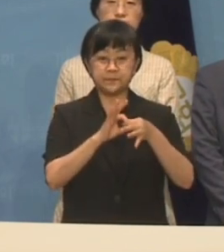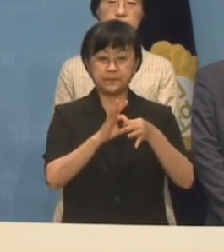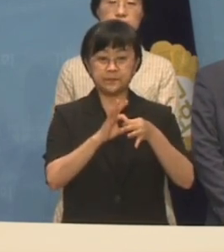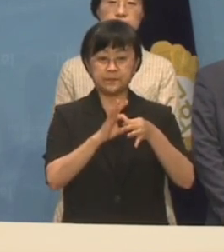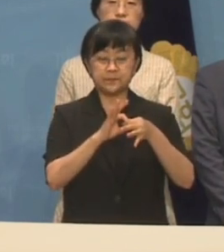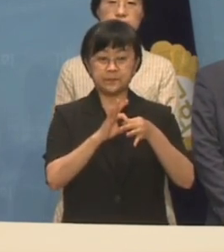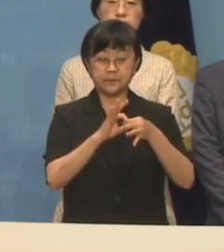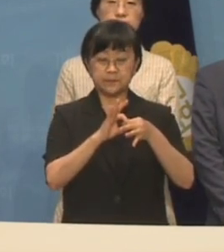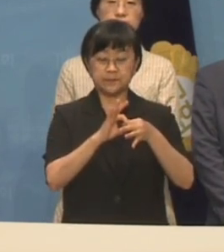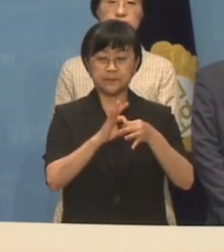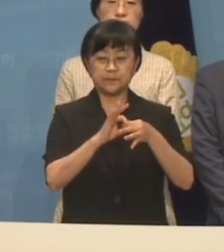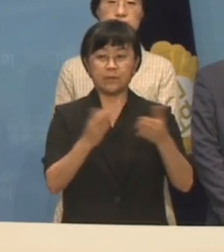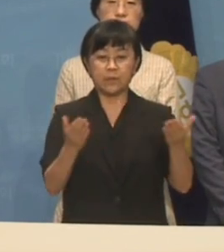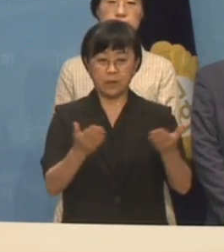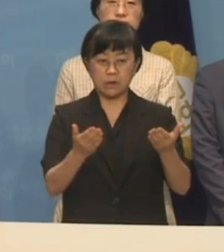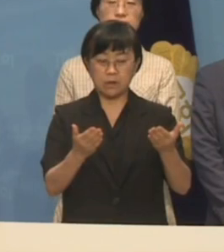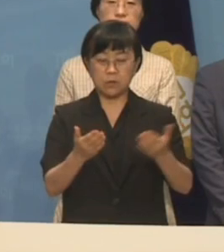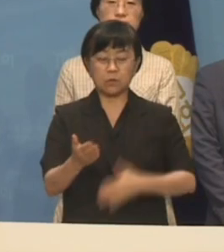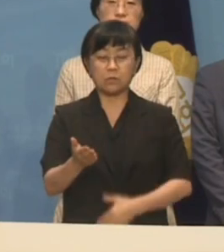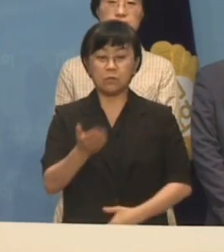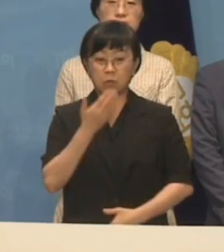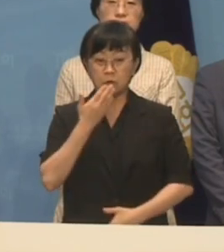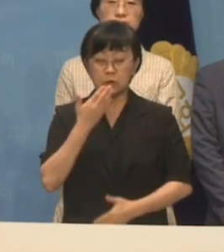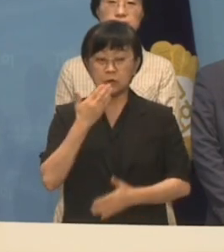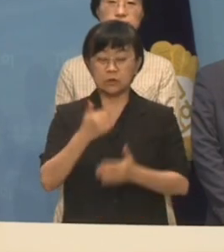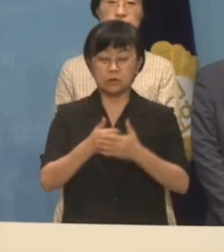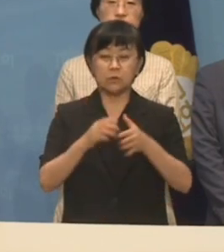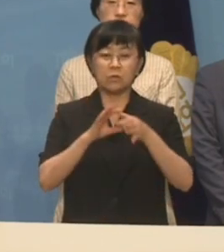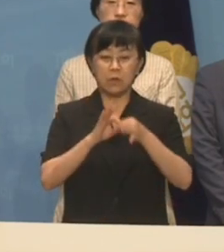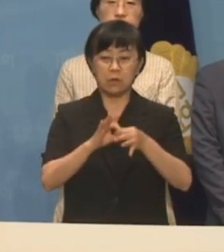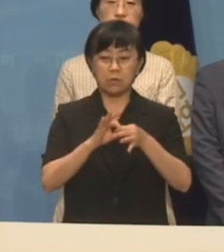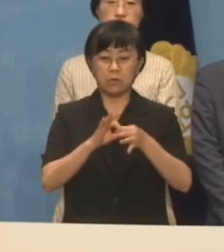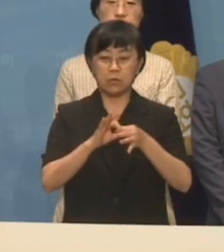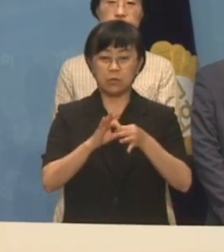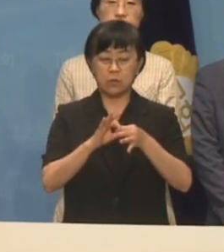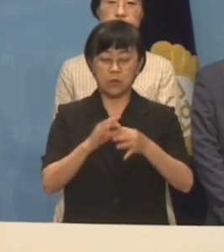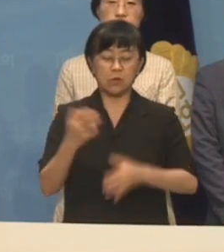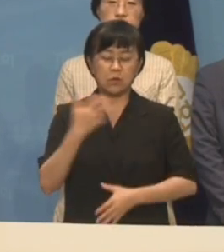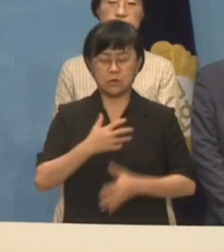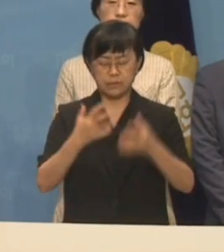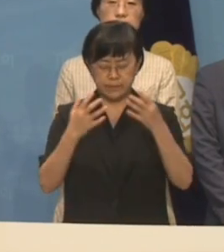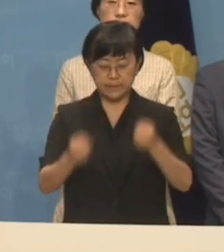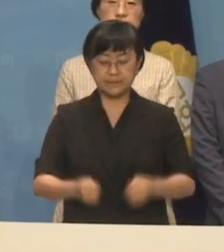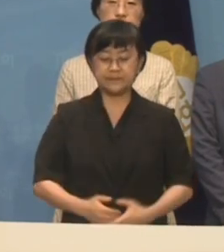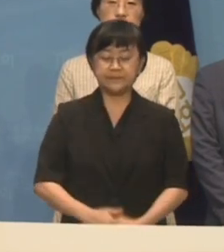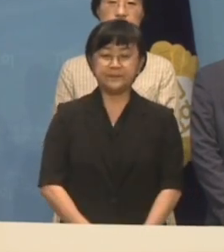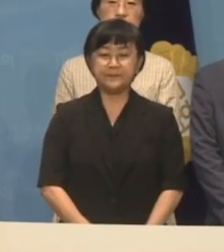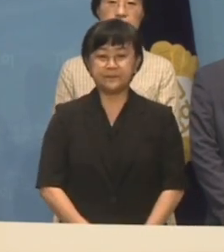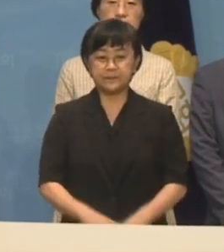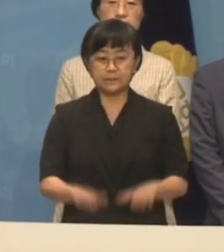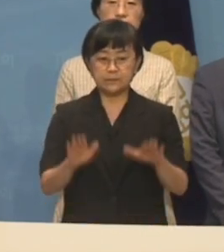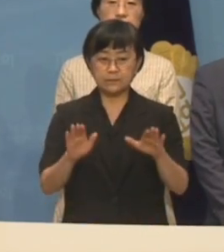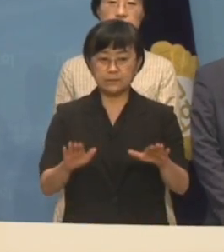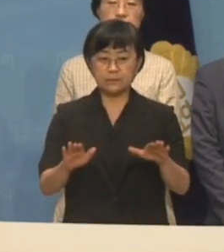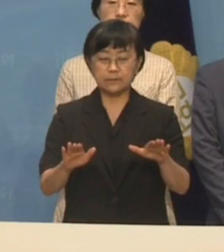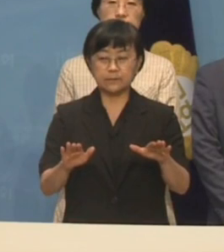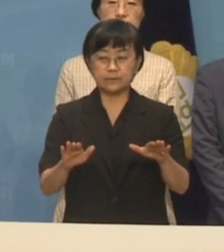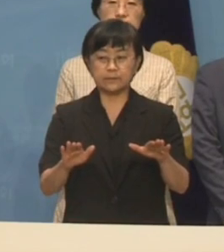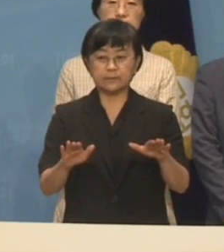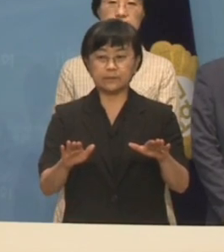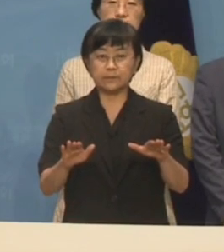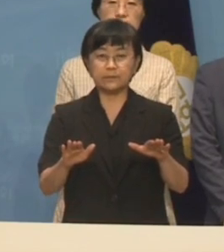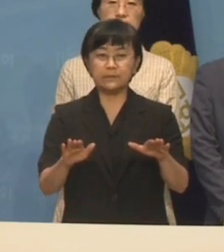일을 종사하시는 분들, 특히 먹거리 관련돼서는 걱정들이 좀 많습니다. 그래서 오늘 이